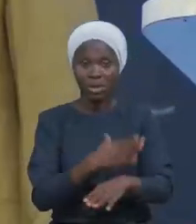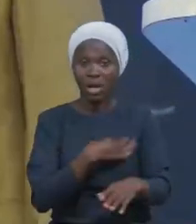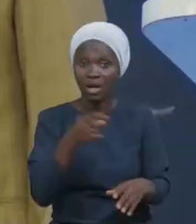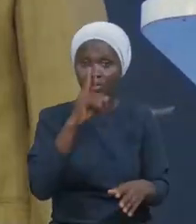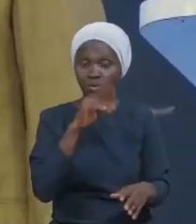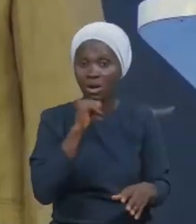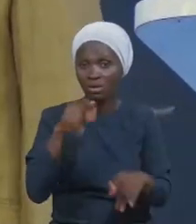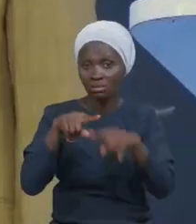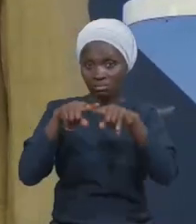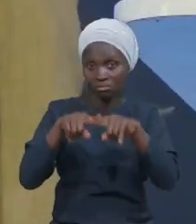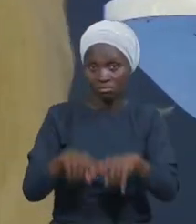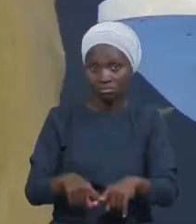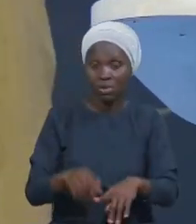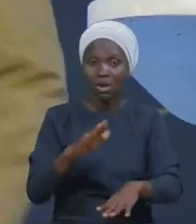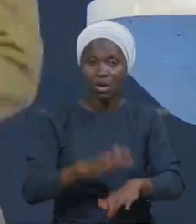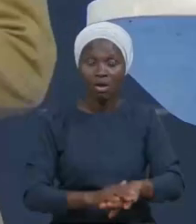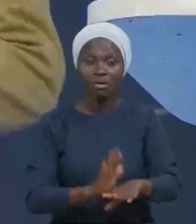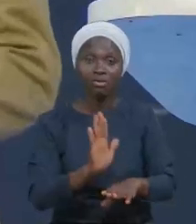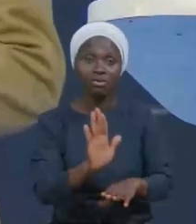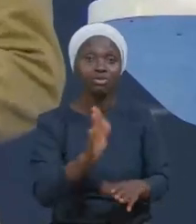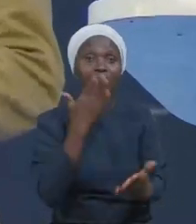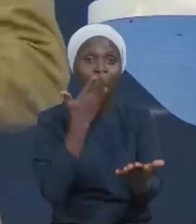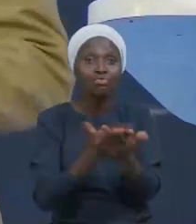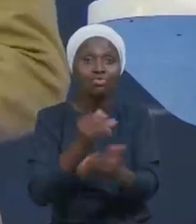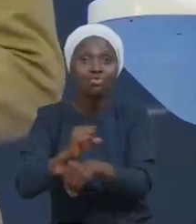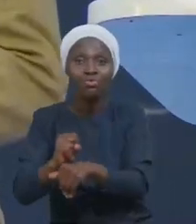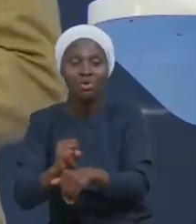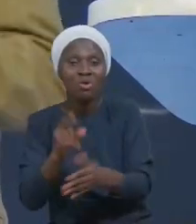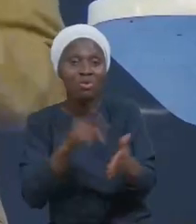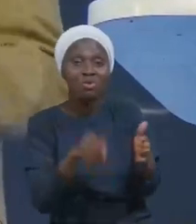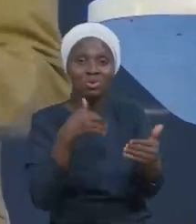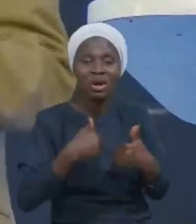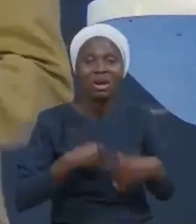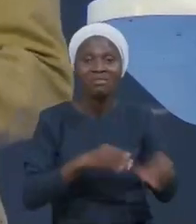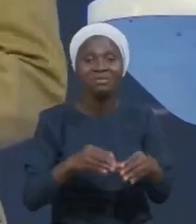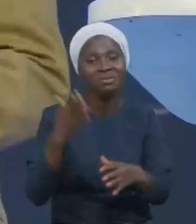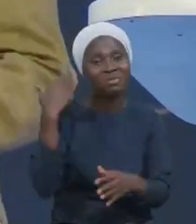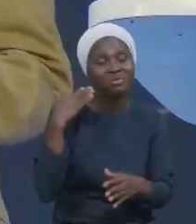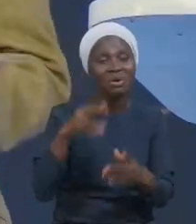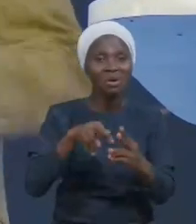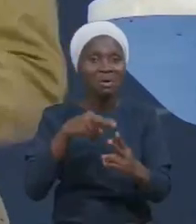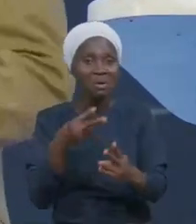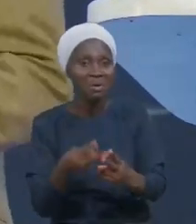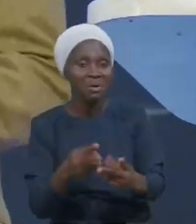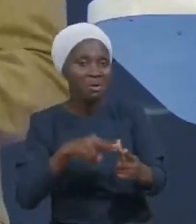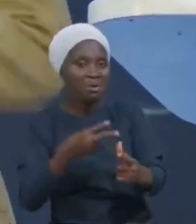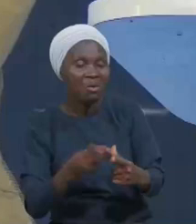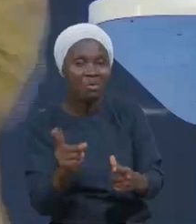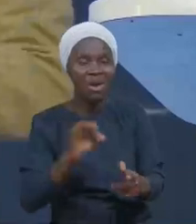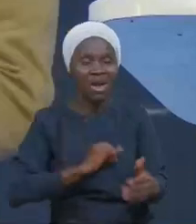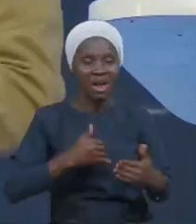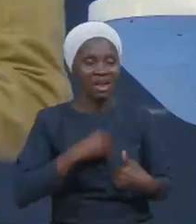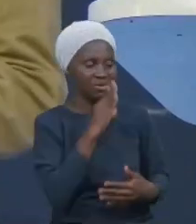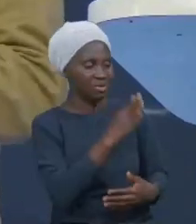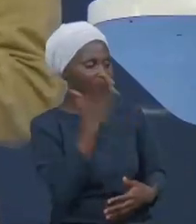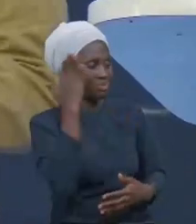sur tes mérites, sur ce que j'ai fait, là où j'ai été, oh, les